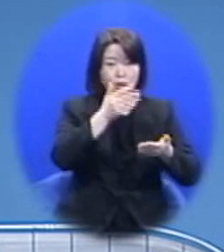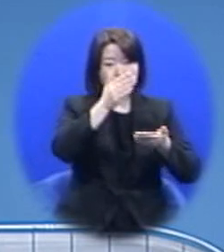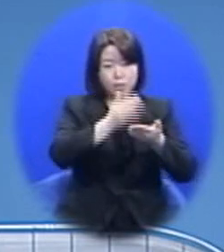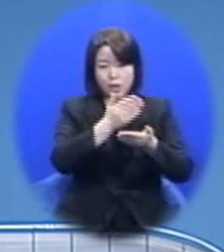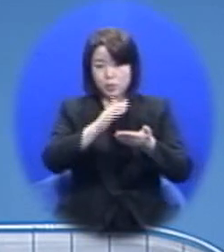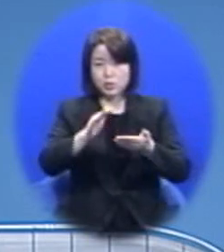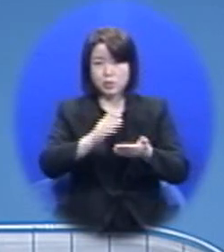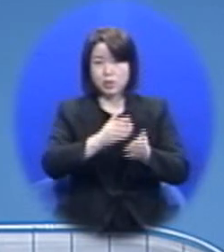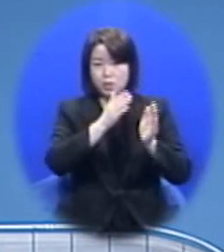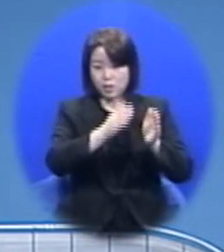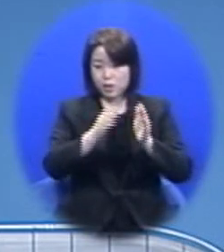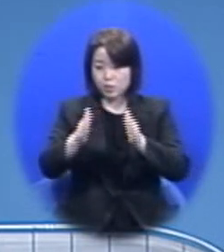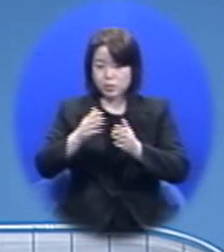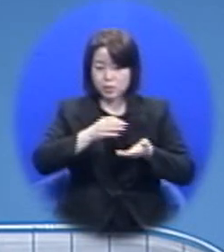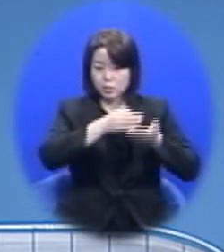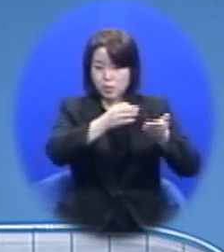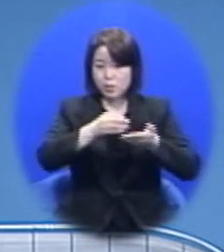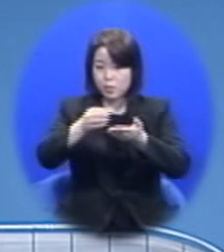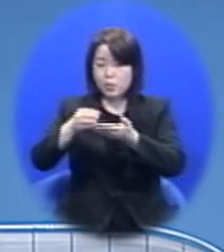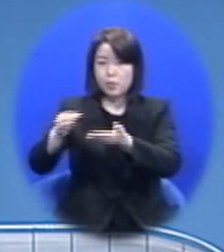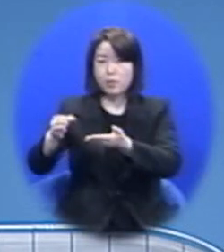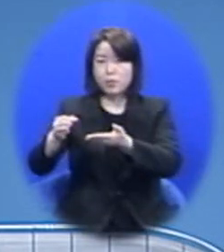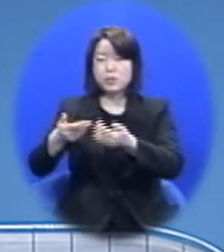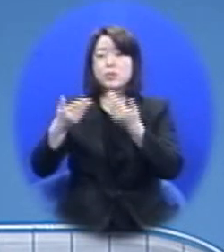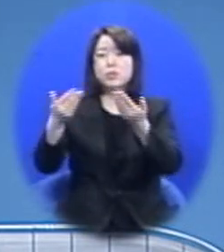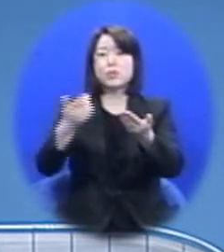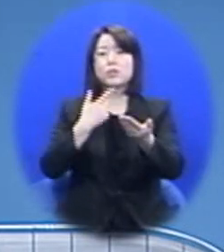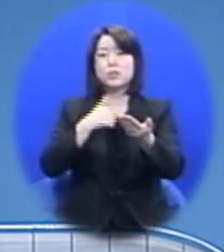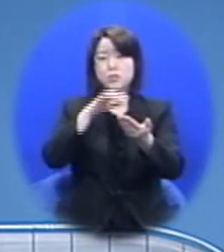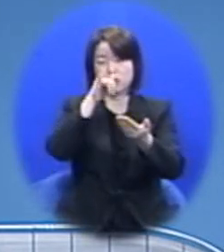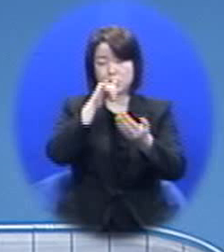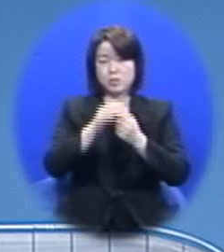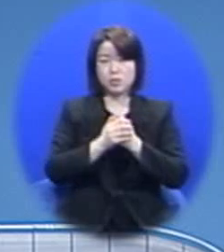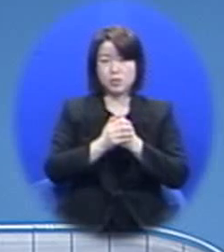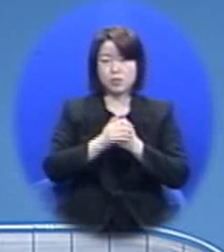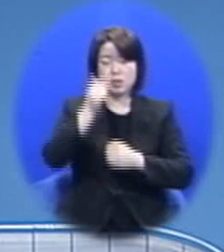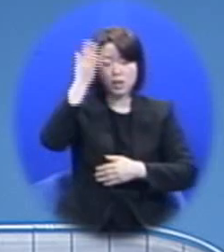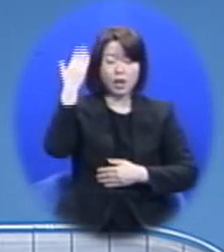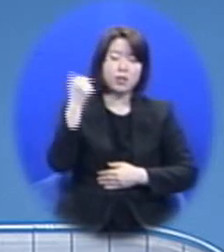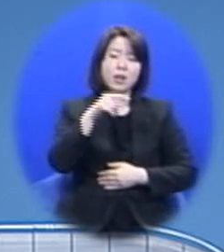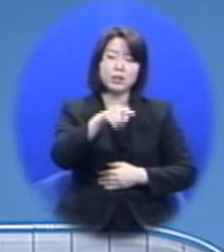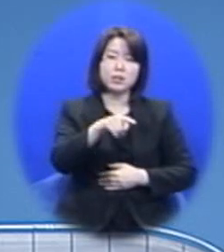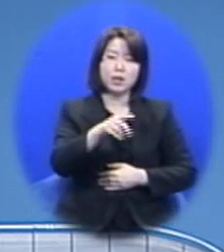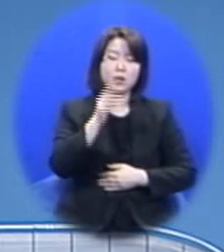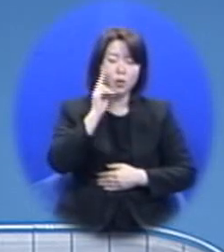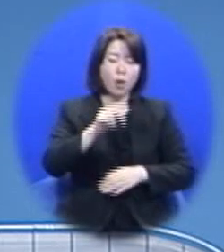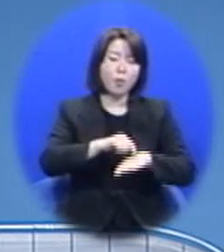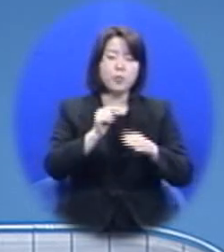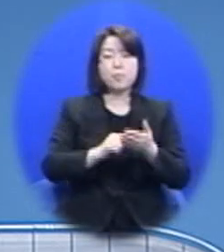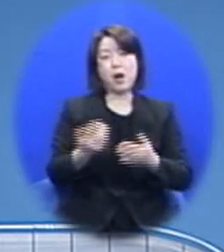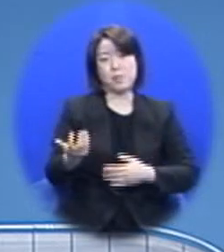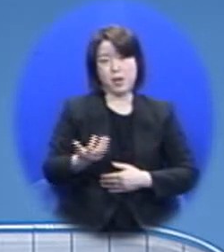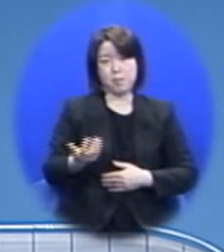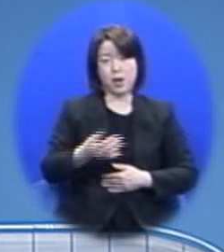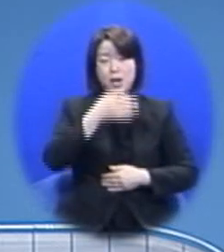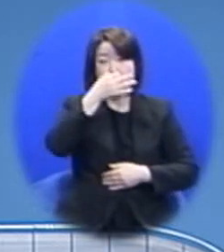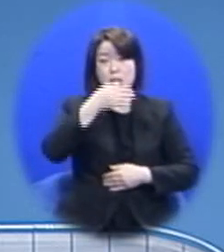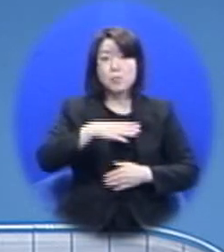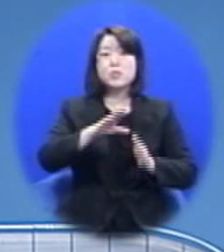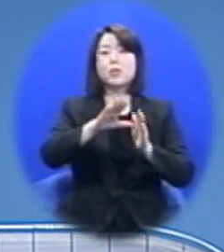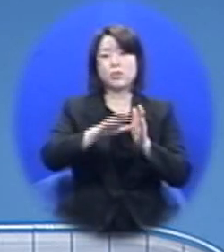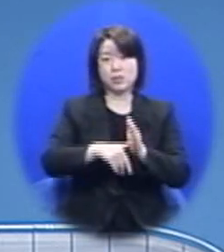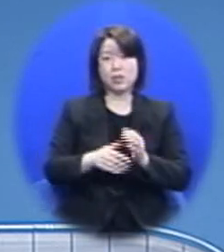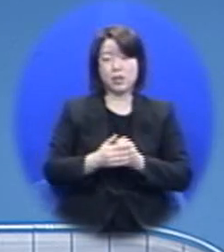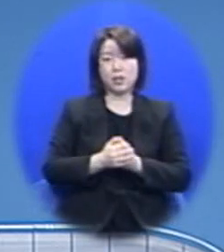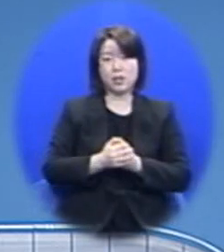적이 있었어요. 그 생각이 나요. 그때는 그게 그렇게 마음이 아팠고 힘들었던